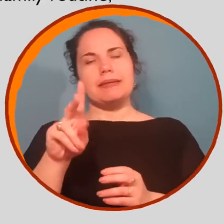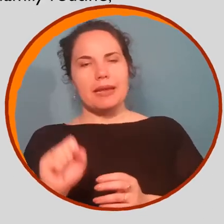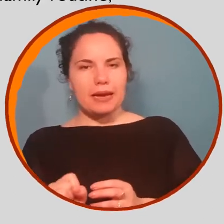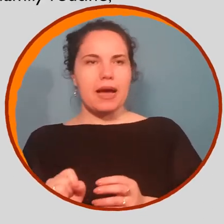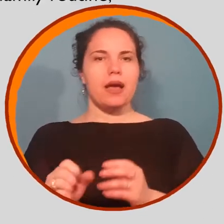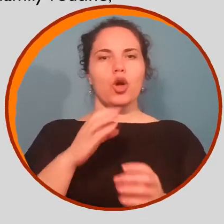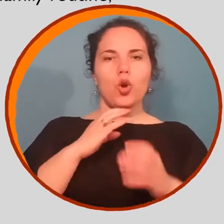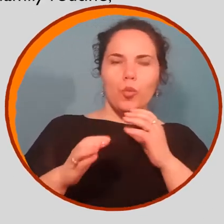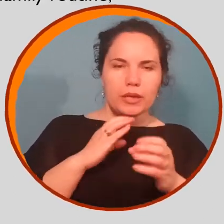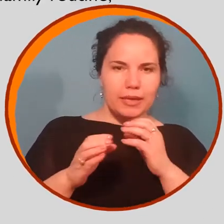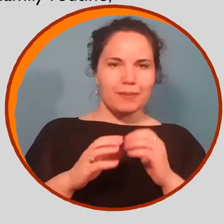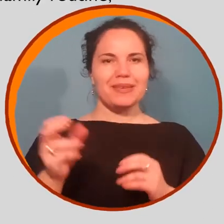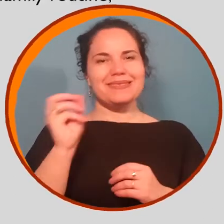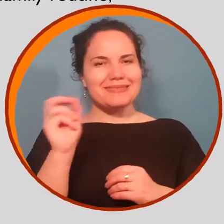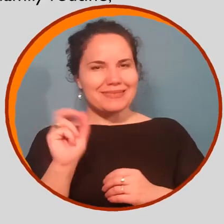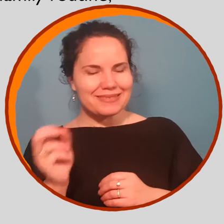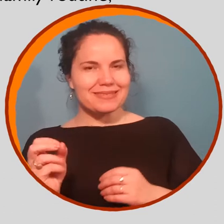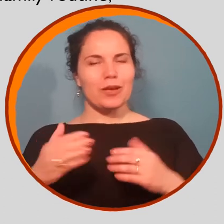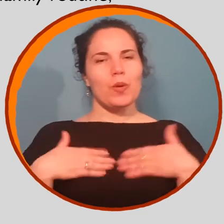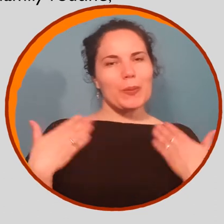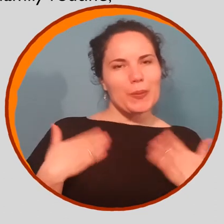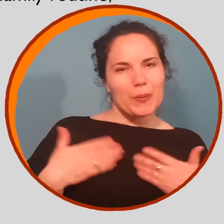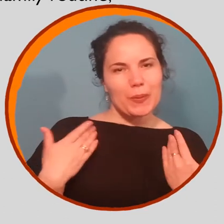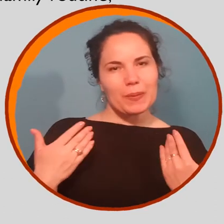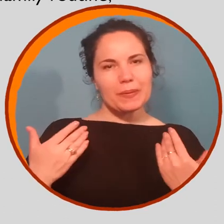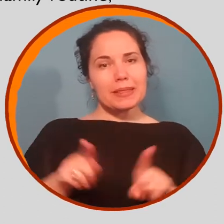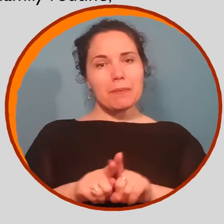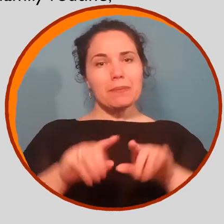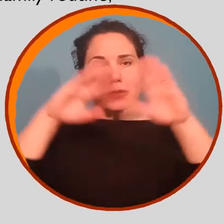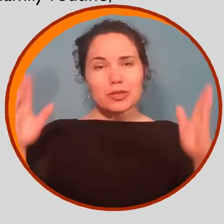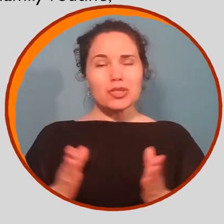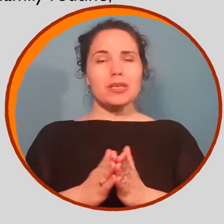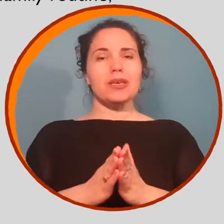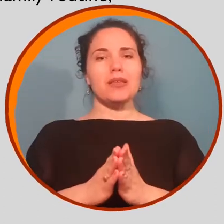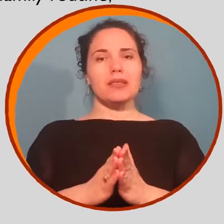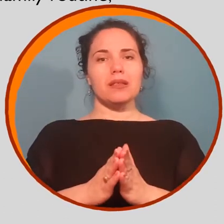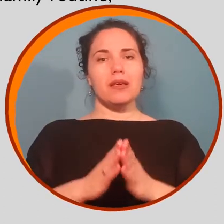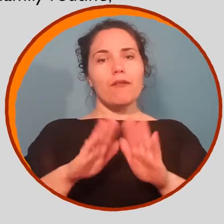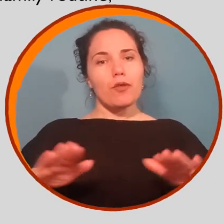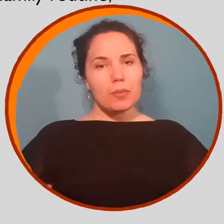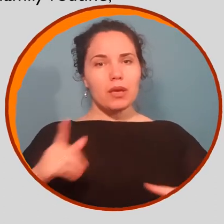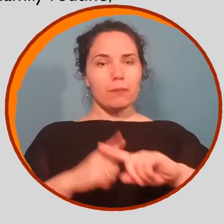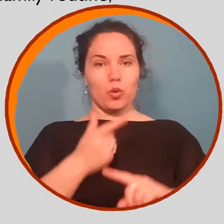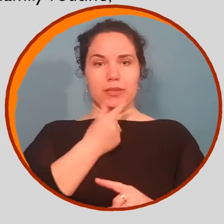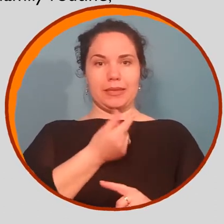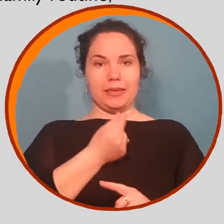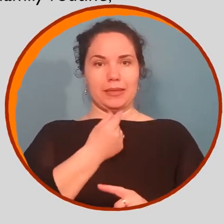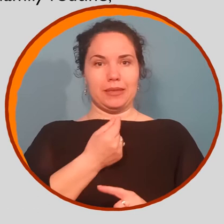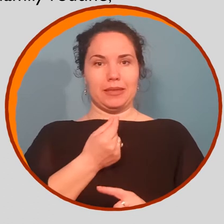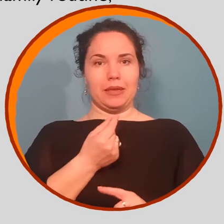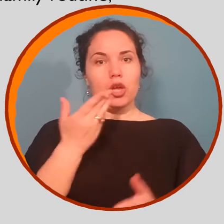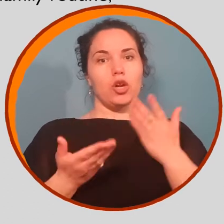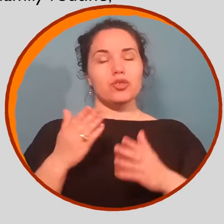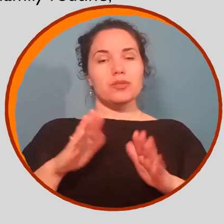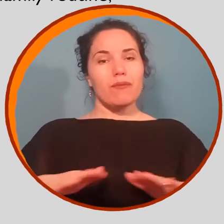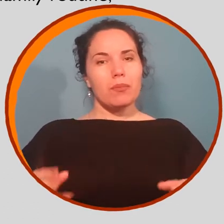të parashikojnë, të mundësojnë një strukturë të qëndrueshmëri. Me strukturën kam parasysh pasjen